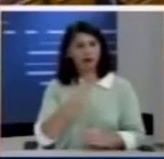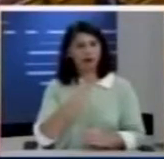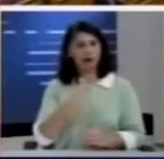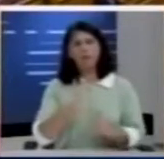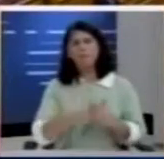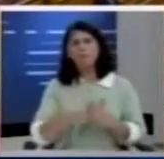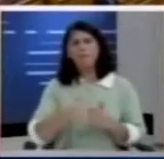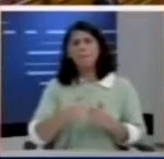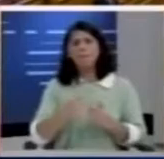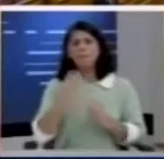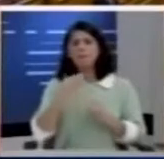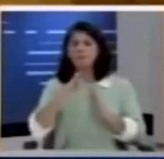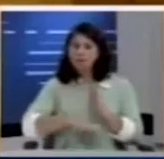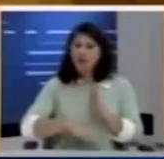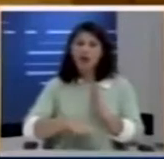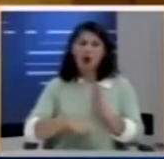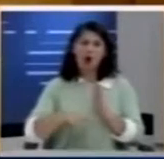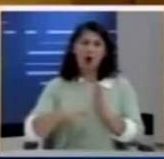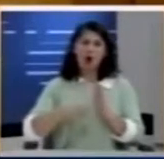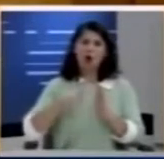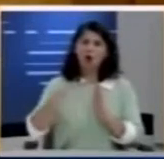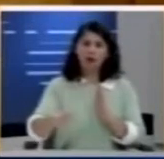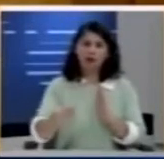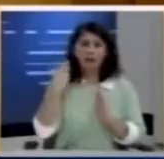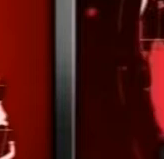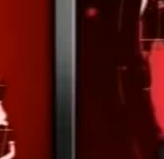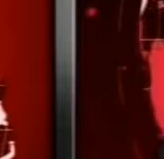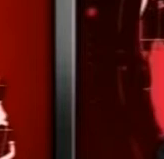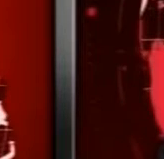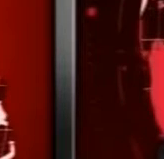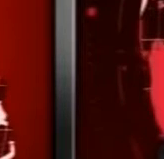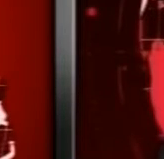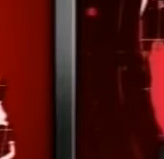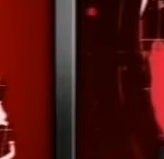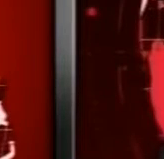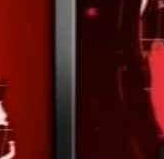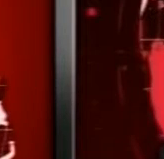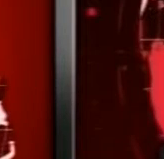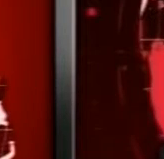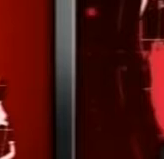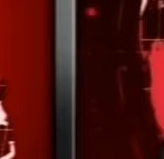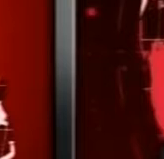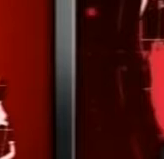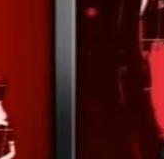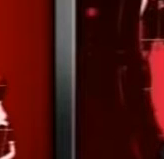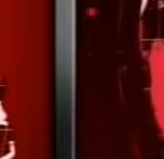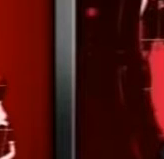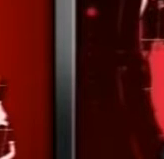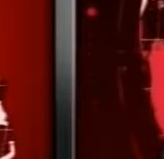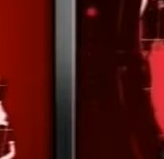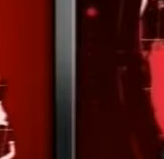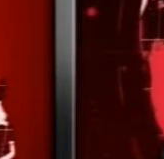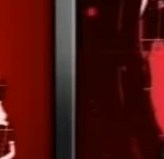Και θέλω να δώσω την έννοια της μειοδοσίας για να μην παρεξηγηθώ. Στην εκτίμηση ότι η κυβέρνηση πιθανόν θα λάβει